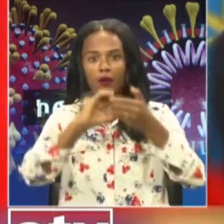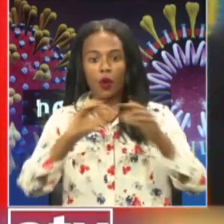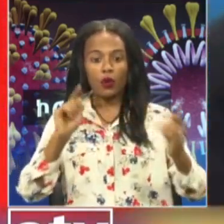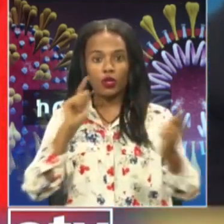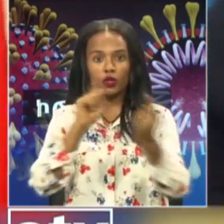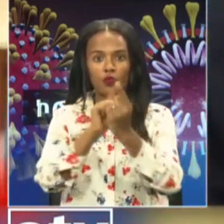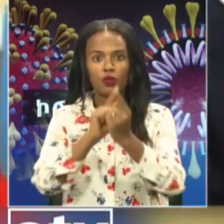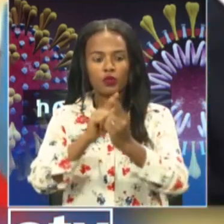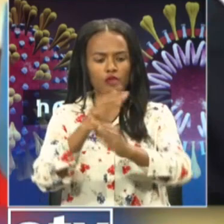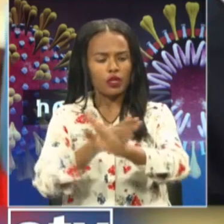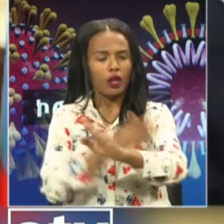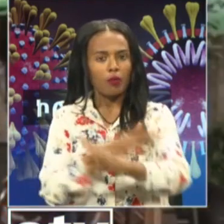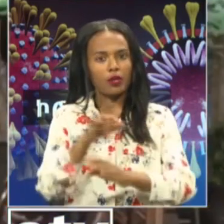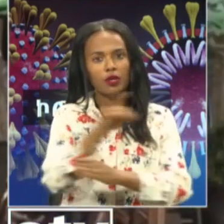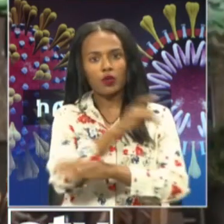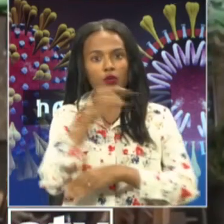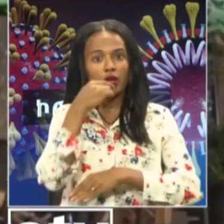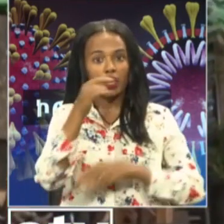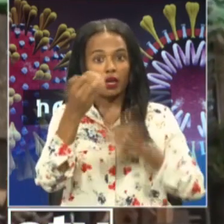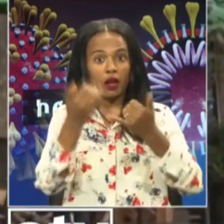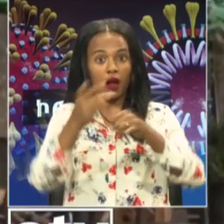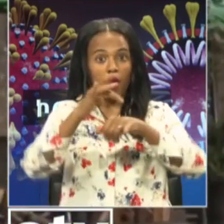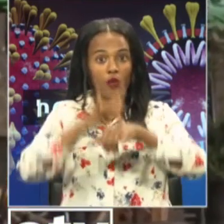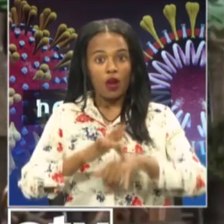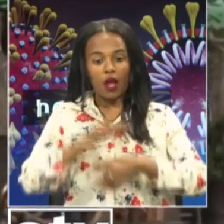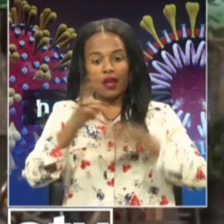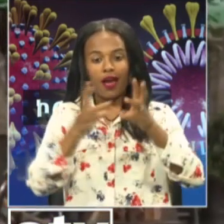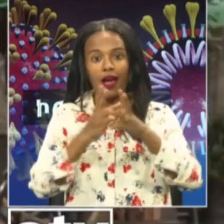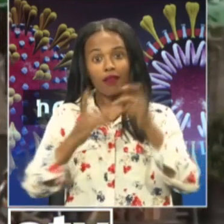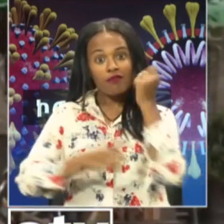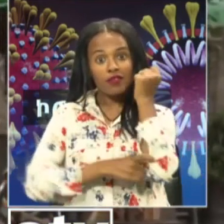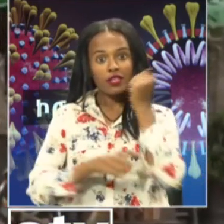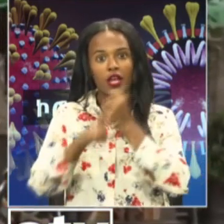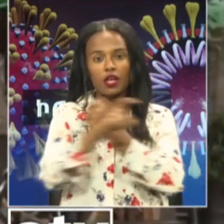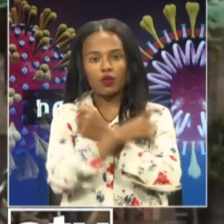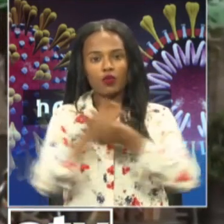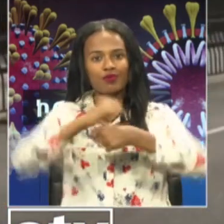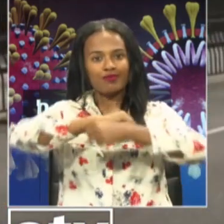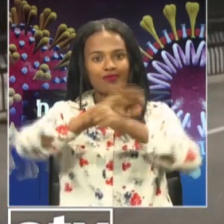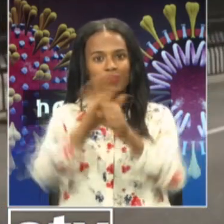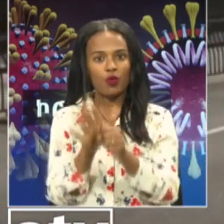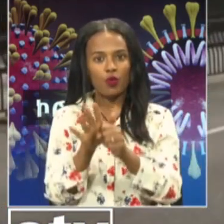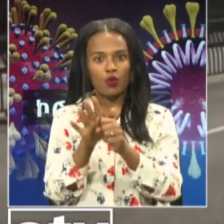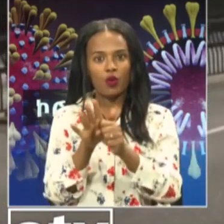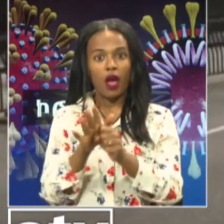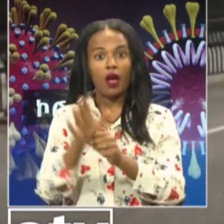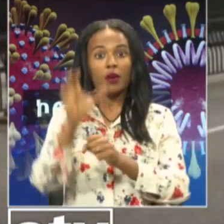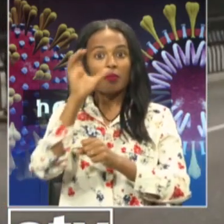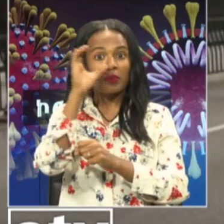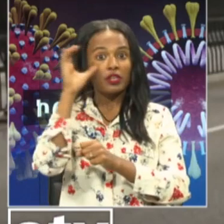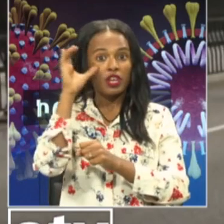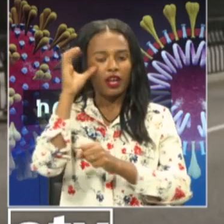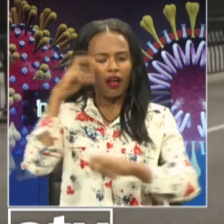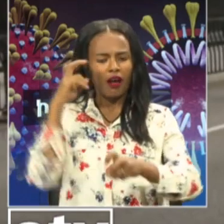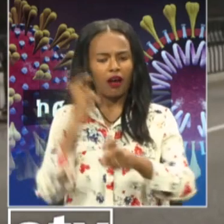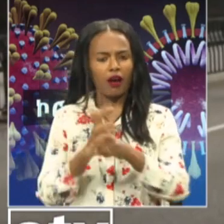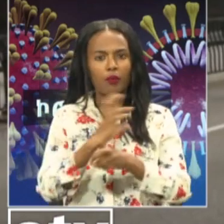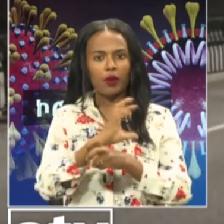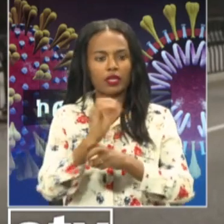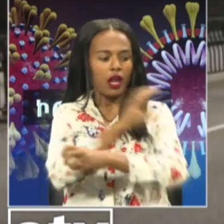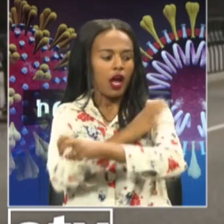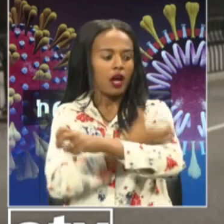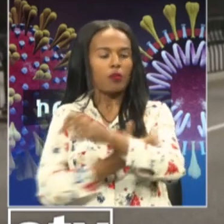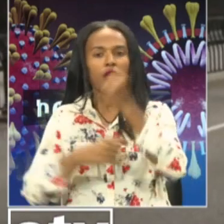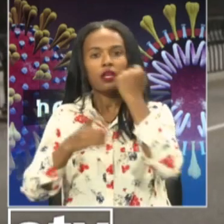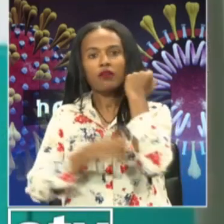ግንኙነቶች የዳበረ እንደሆነ ይነገራል። አሁን ላይ ለዓለም ፈተና የሆነው የኖቨል ኮሮና ቫይረስ ለቻይናም አደጋችና አቅሟን